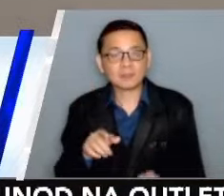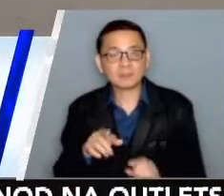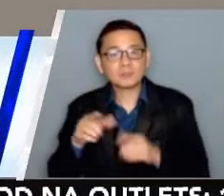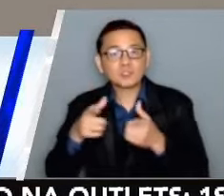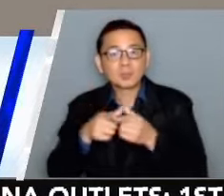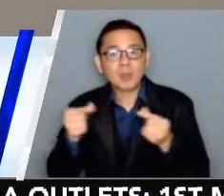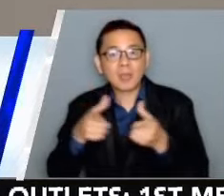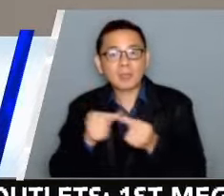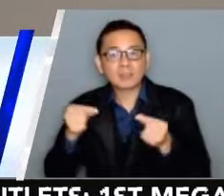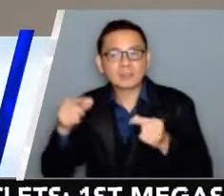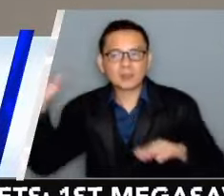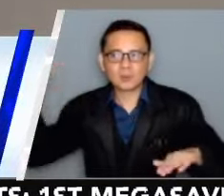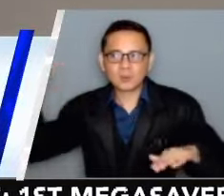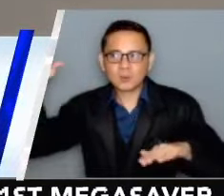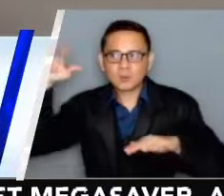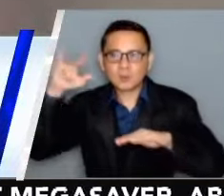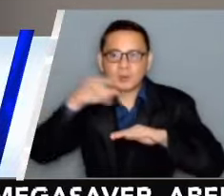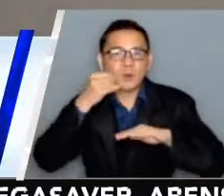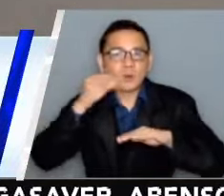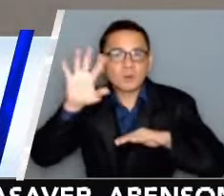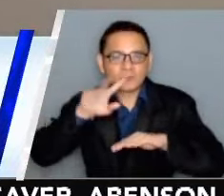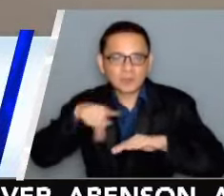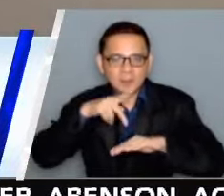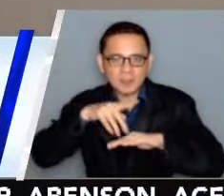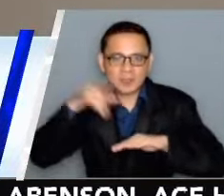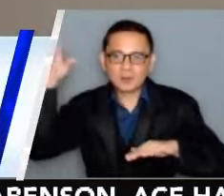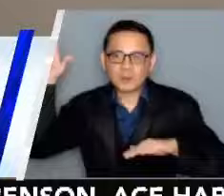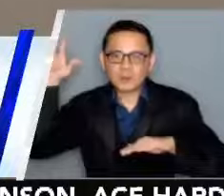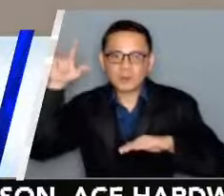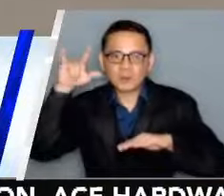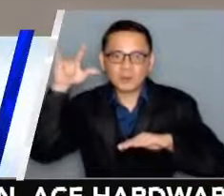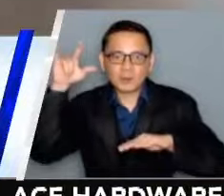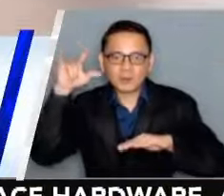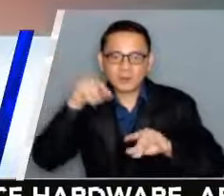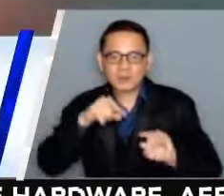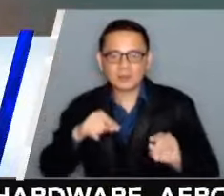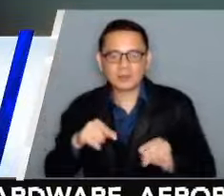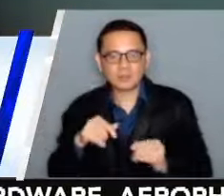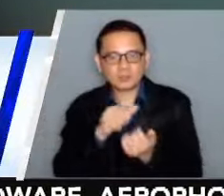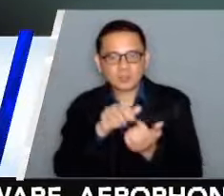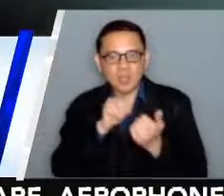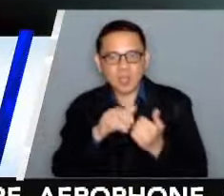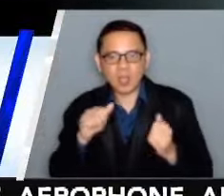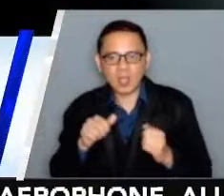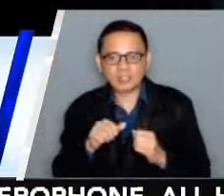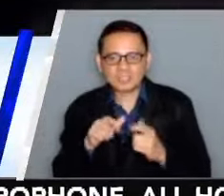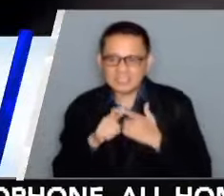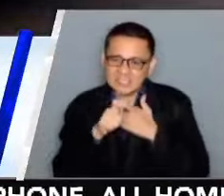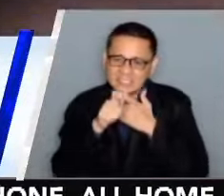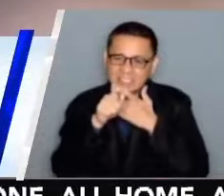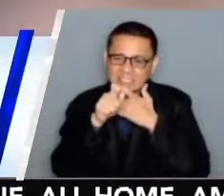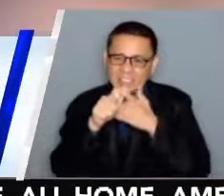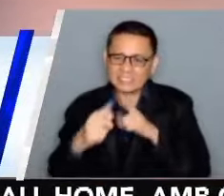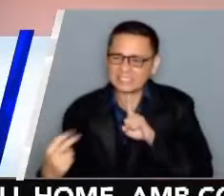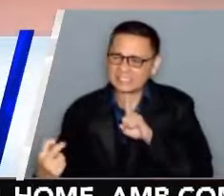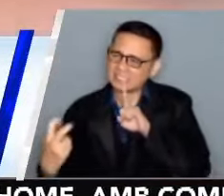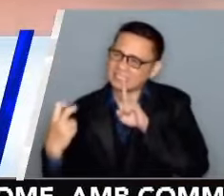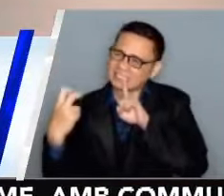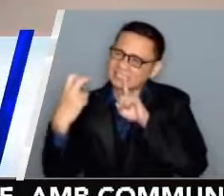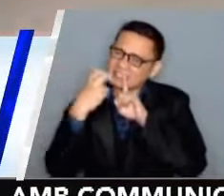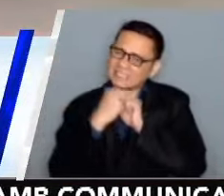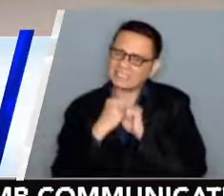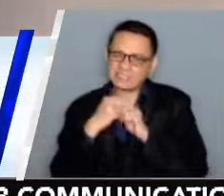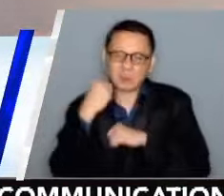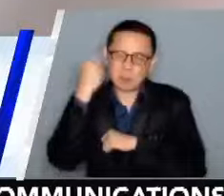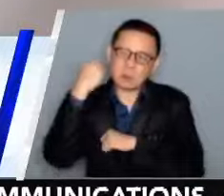ang pag-uwi ni Nadine Garcia. Sa airport pa lamang karipas na sa open arms niya ang alagang si Sushi. Pero ilang